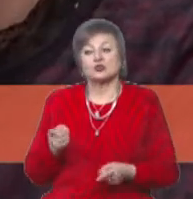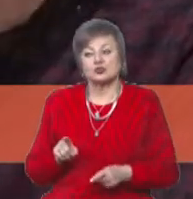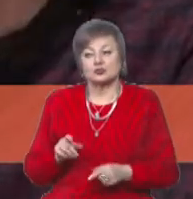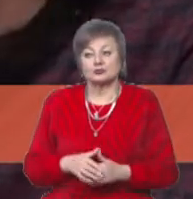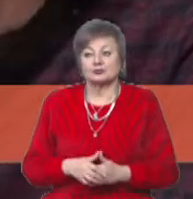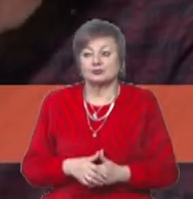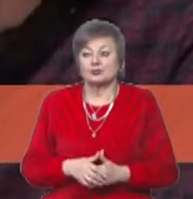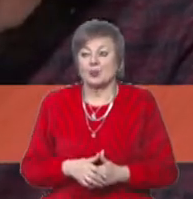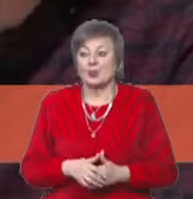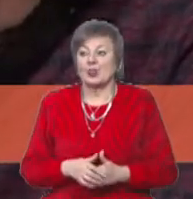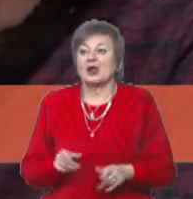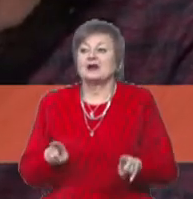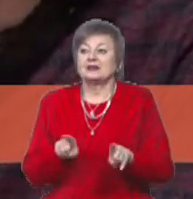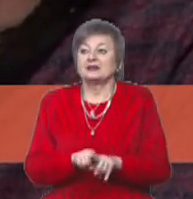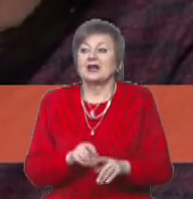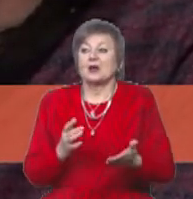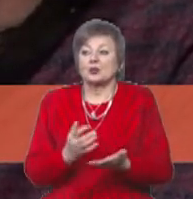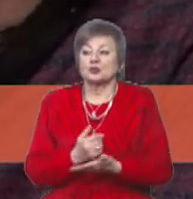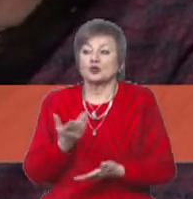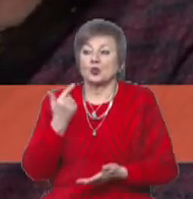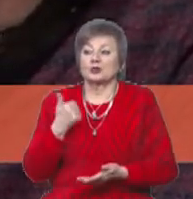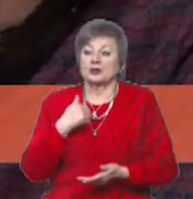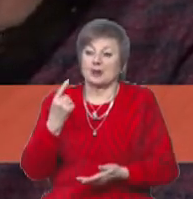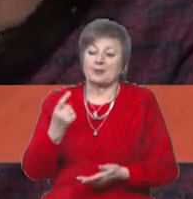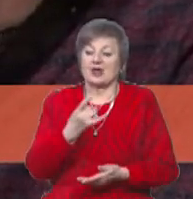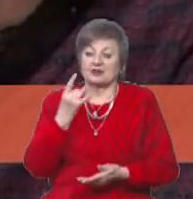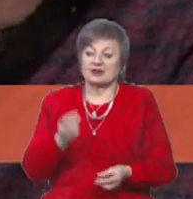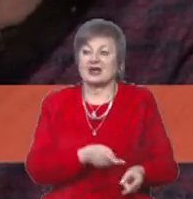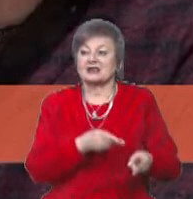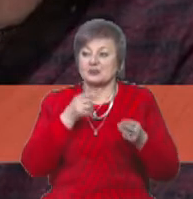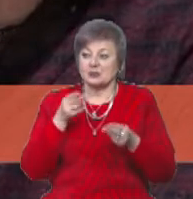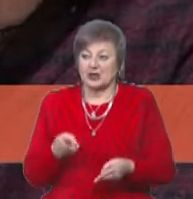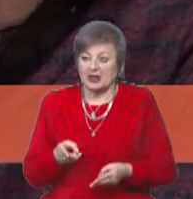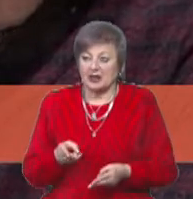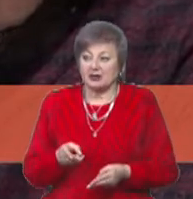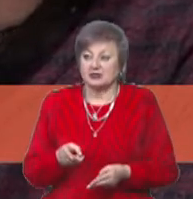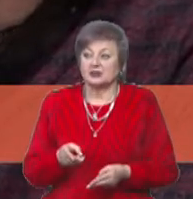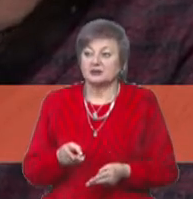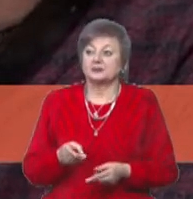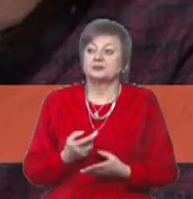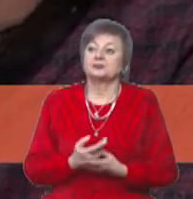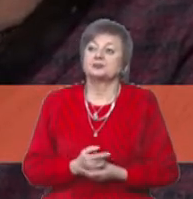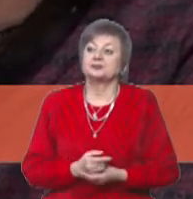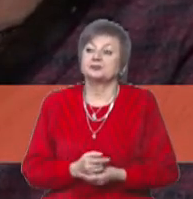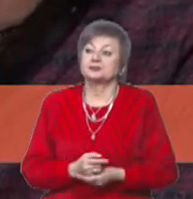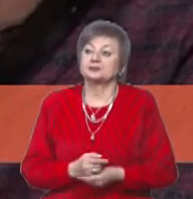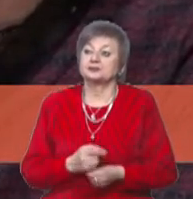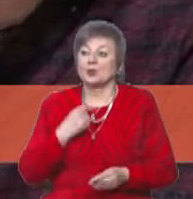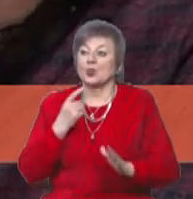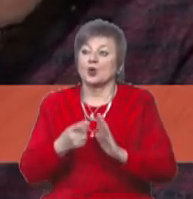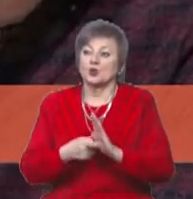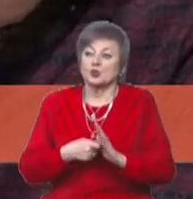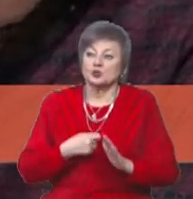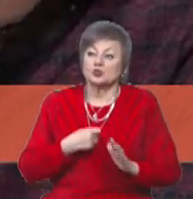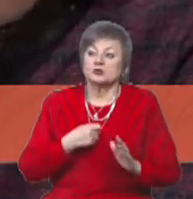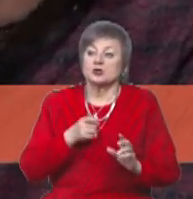ледь не щодня? Так получилось, что когда я первый раз приехала, договорилась с Алисой, узнала, когда